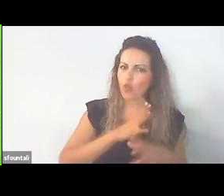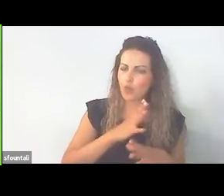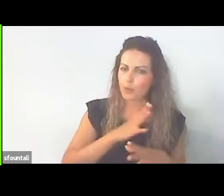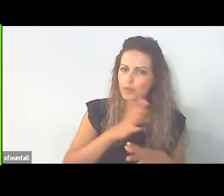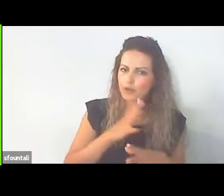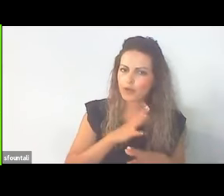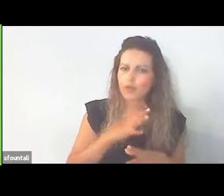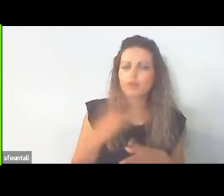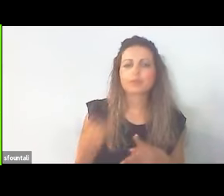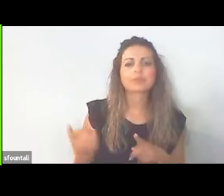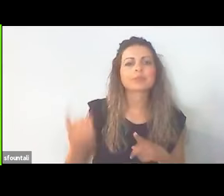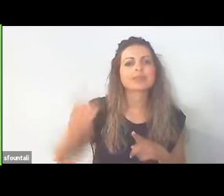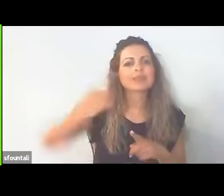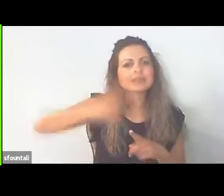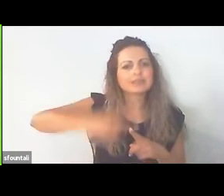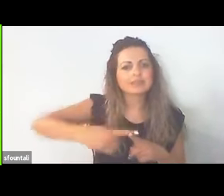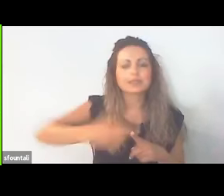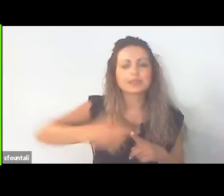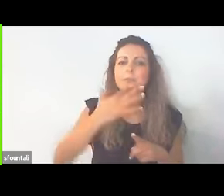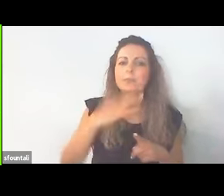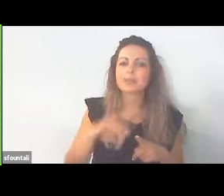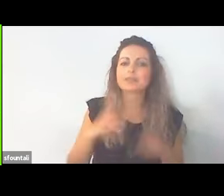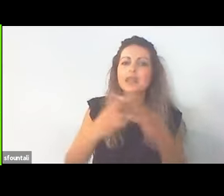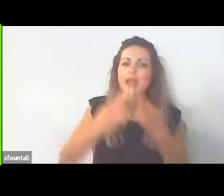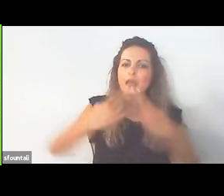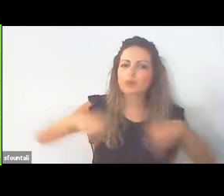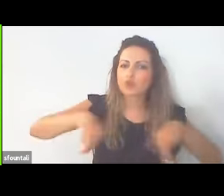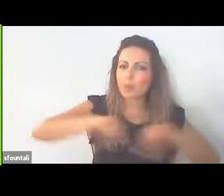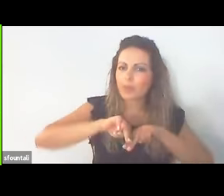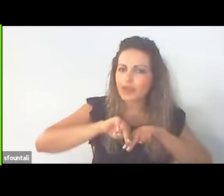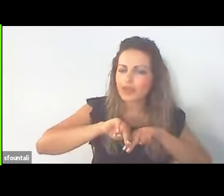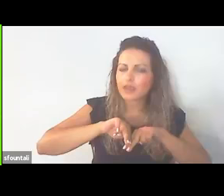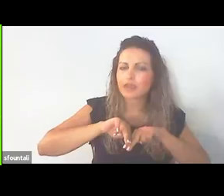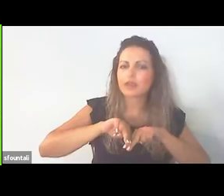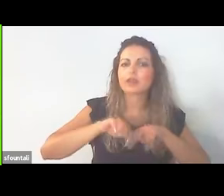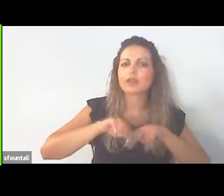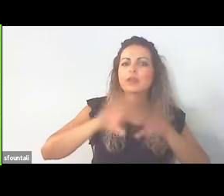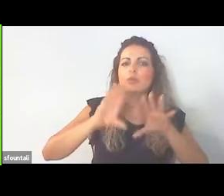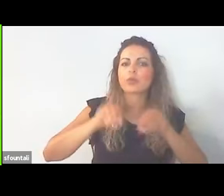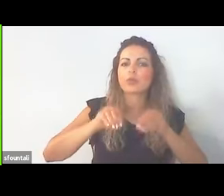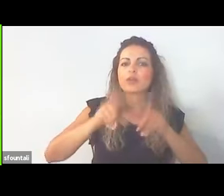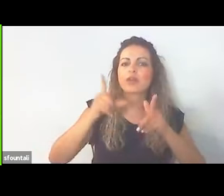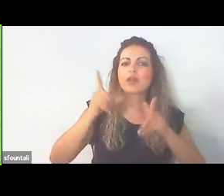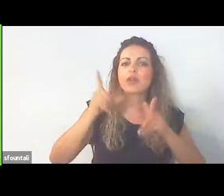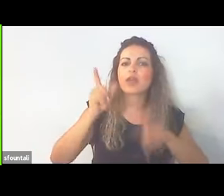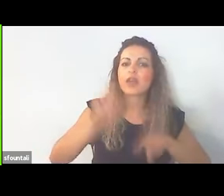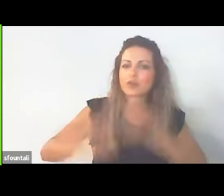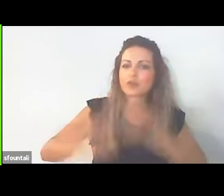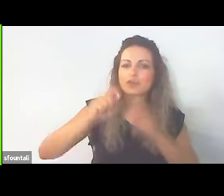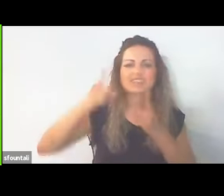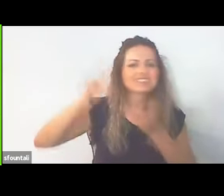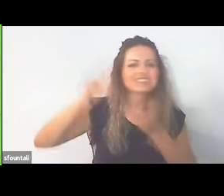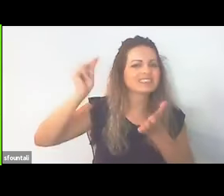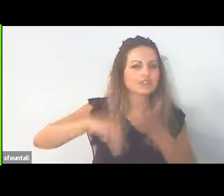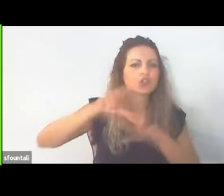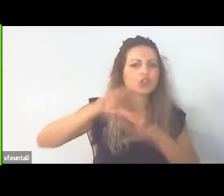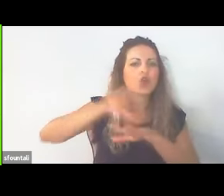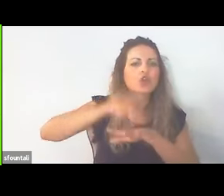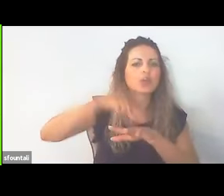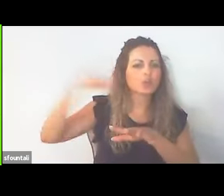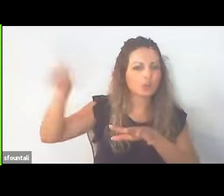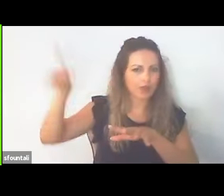συνιστά την Επιτροπή που επιτηρεί την εφαρμογή της Σύμβασης της Κωνσταντινούπολης από όλες τις χώρες